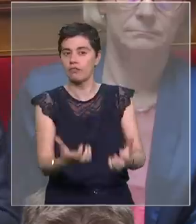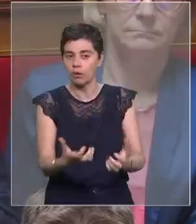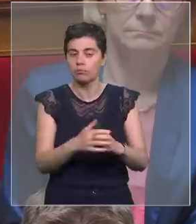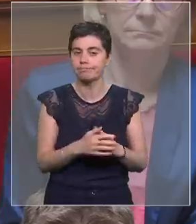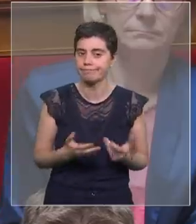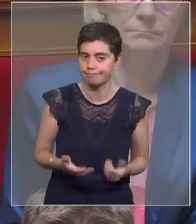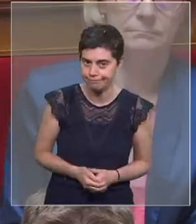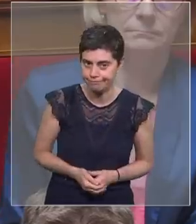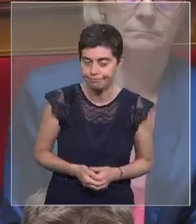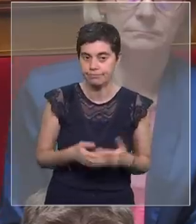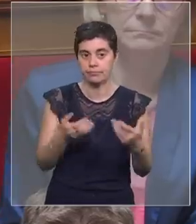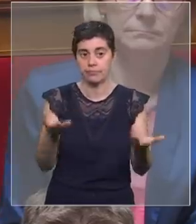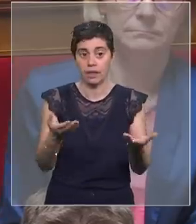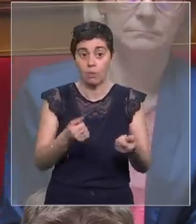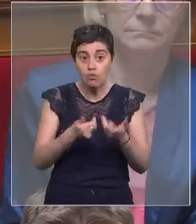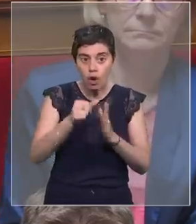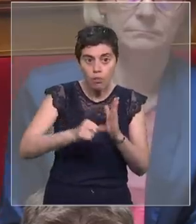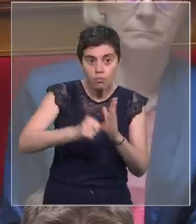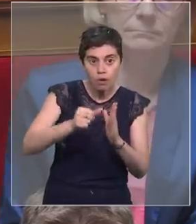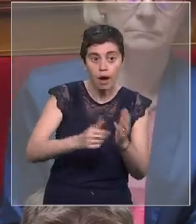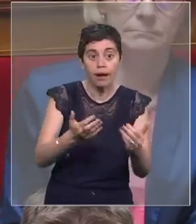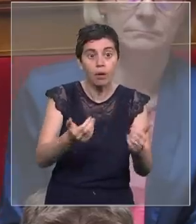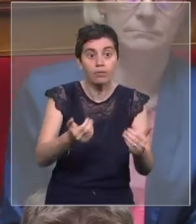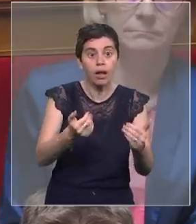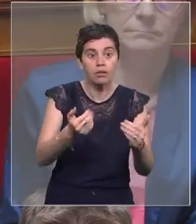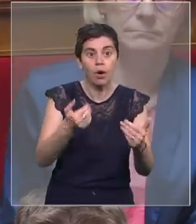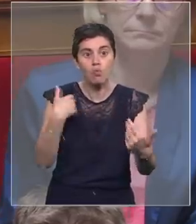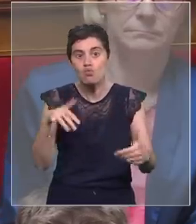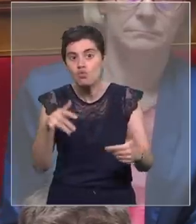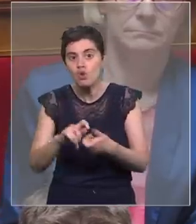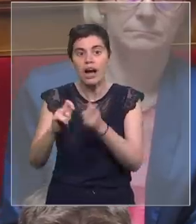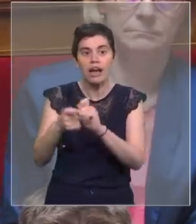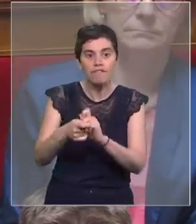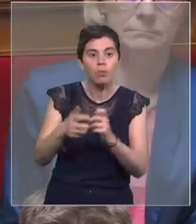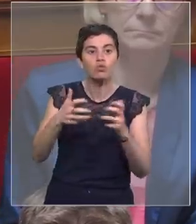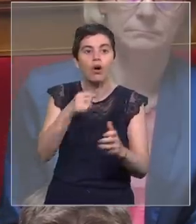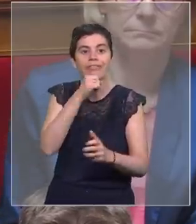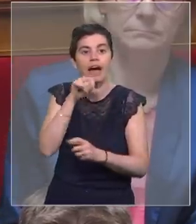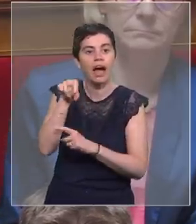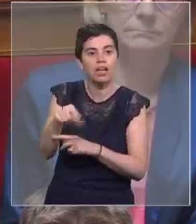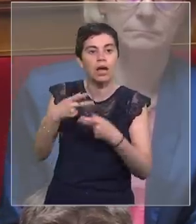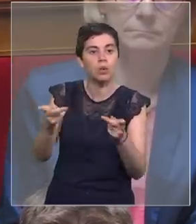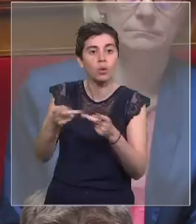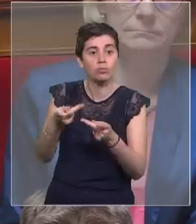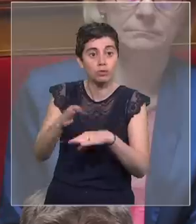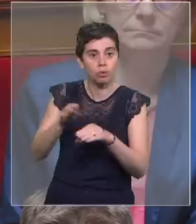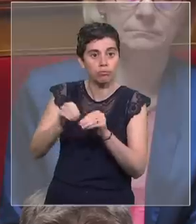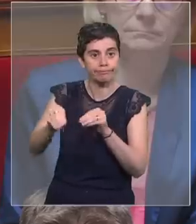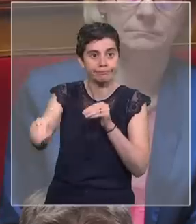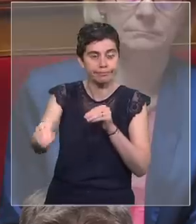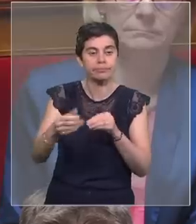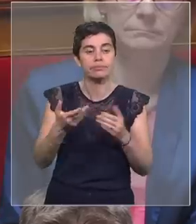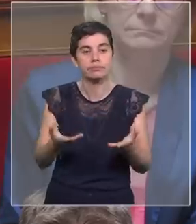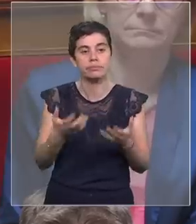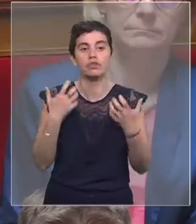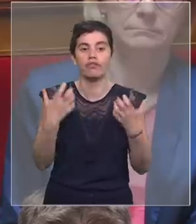pas attendre plusieurs mois encore la grande réforme du grand âge, régulièrement annoncée et sans cesse reportée. Aussi, je souhaiterais